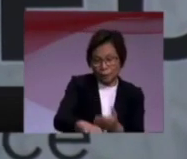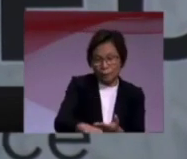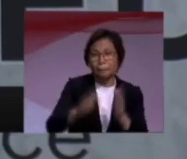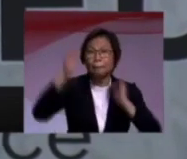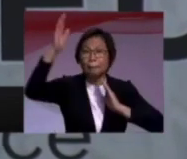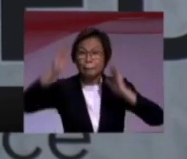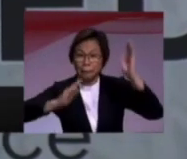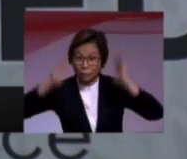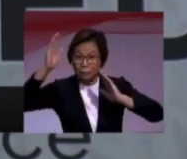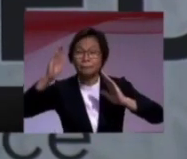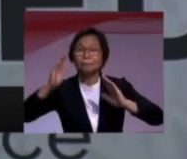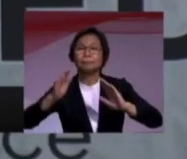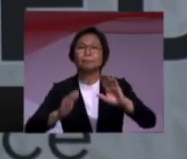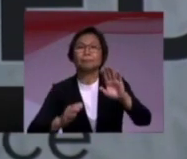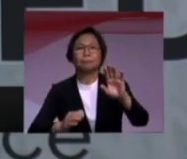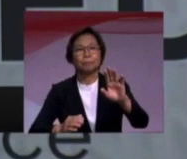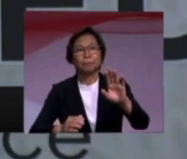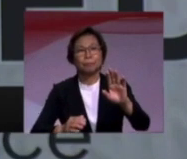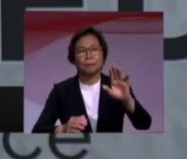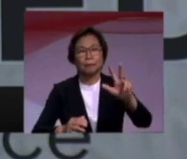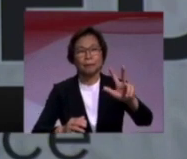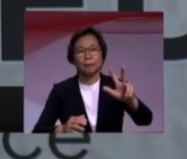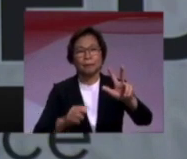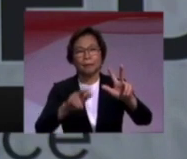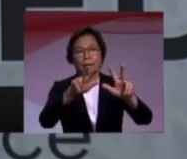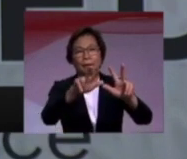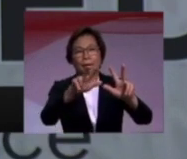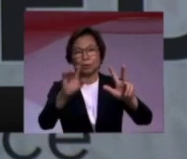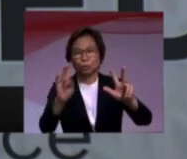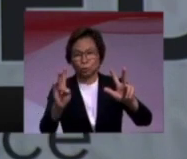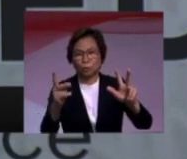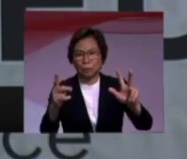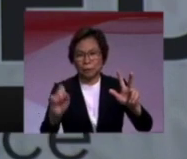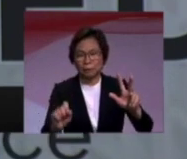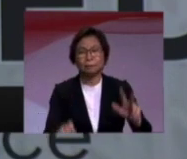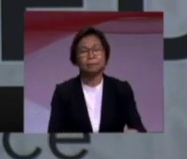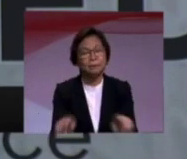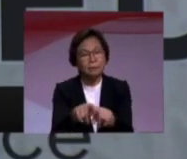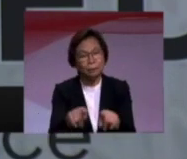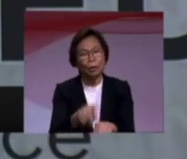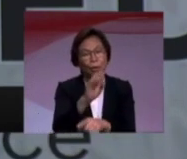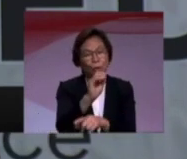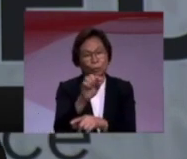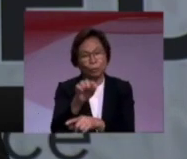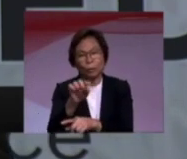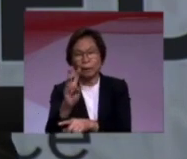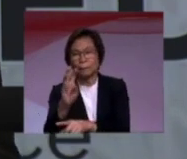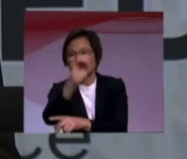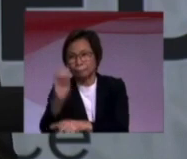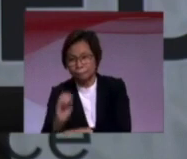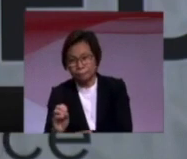kematian COVID-19 di Malaysia adalah sebanyak 337 kes, iaitu bersamaan dengan